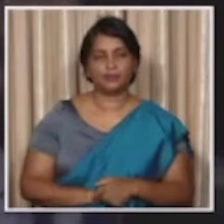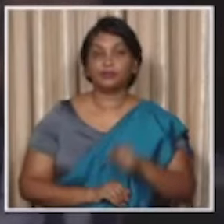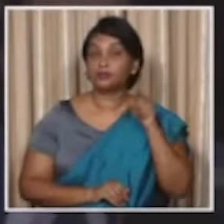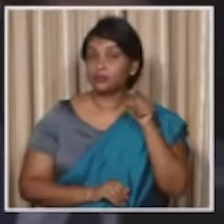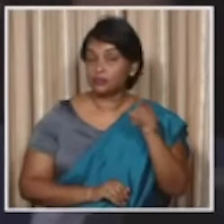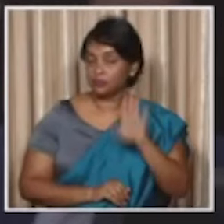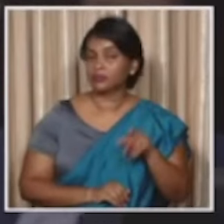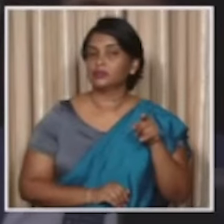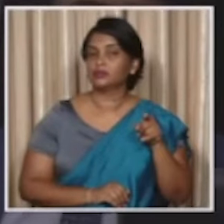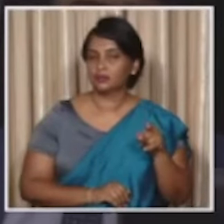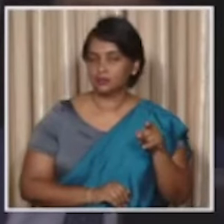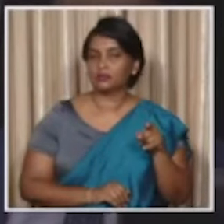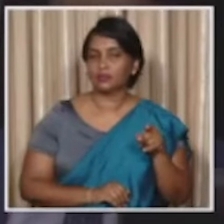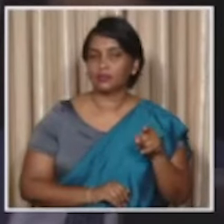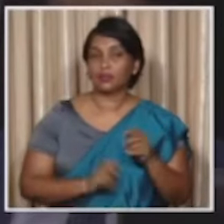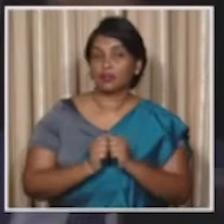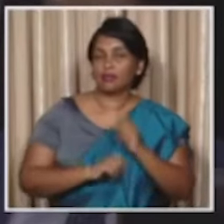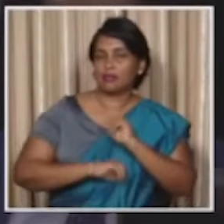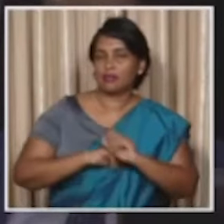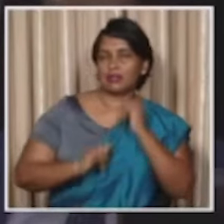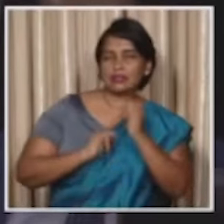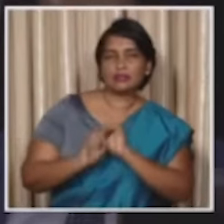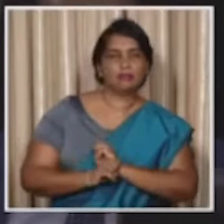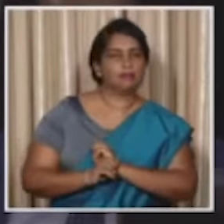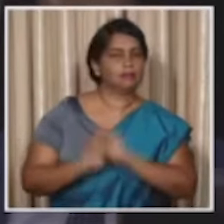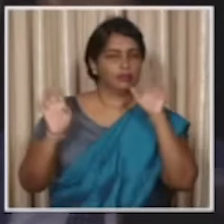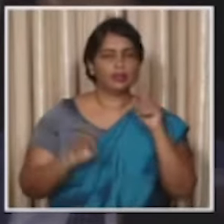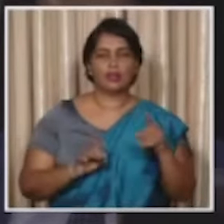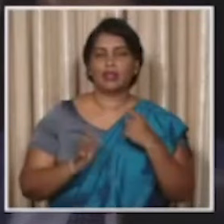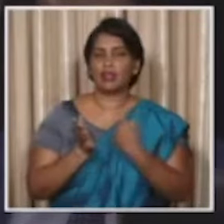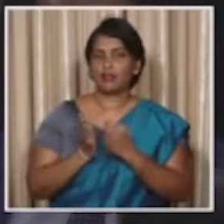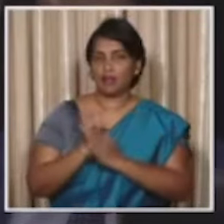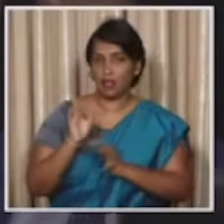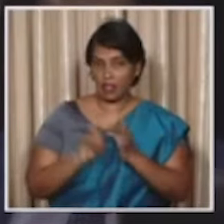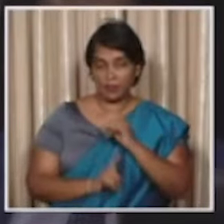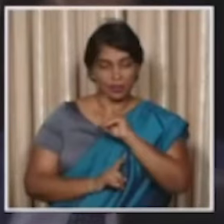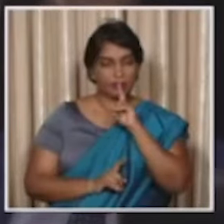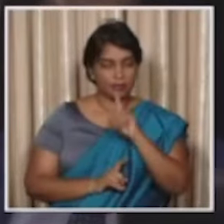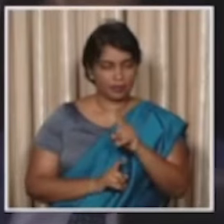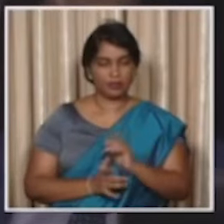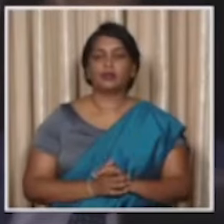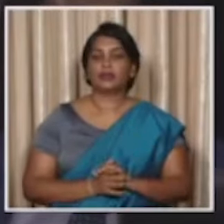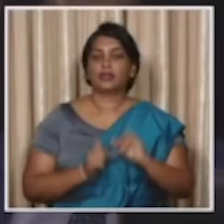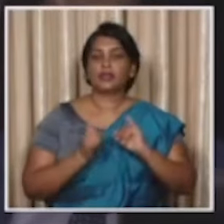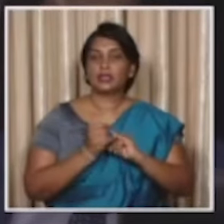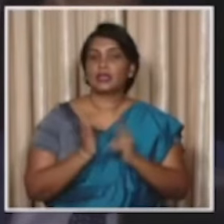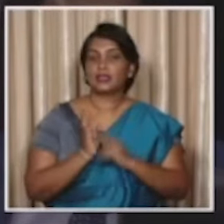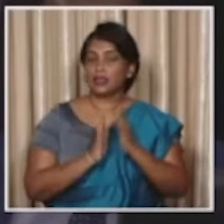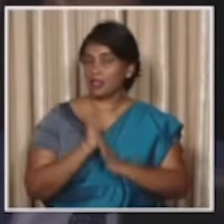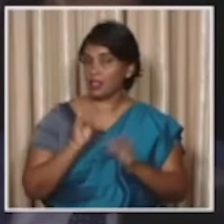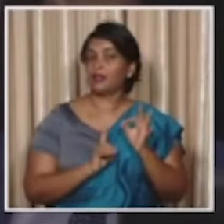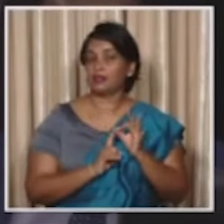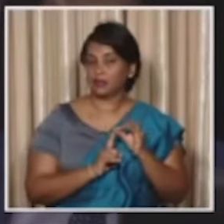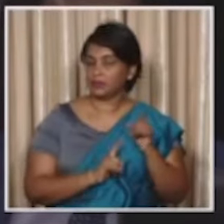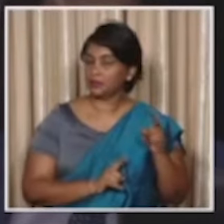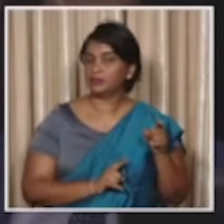ඔවුන් තමයි මේ රැල්ල නිර්මාණය කරලා තියෙන්නේ. රවුෆ් හකීම් ඇමතිතුමා කිව්වා සනත් නිශාන්ත ඇමතිතුමා